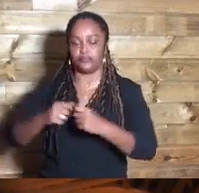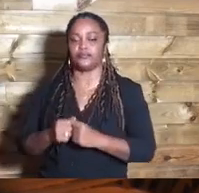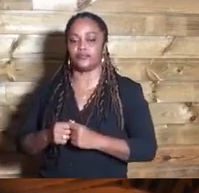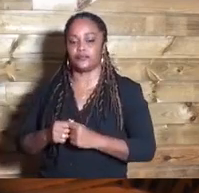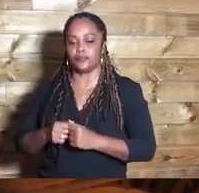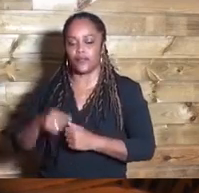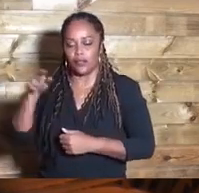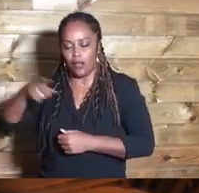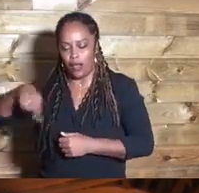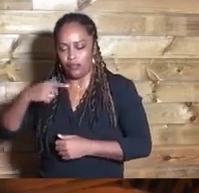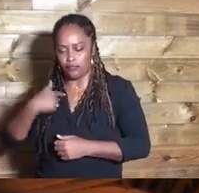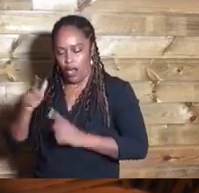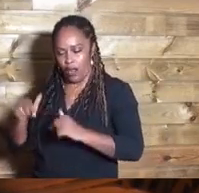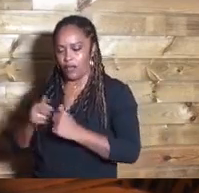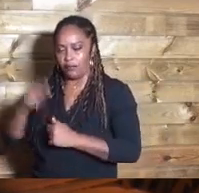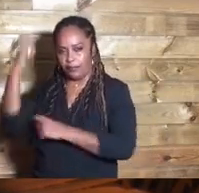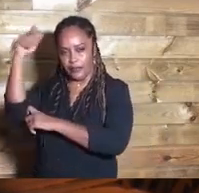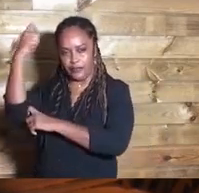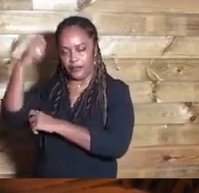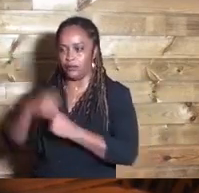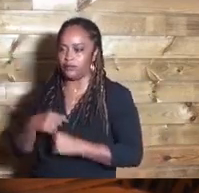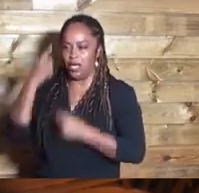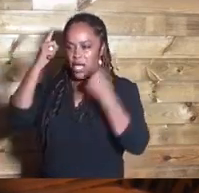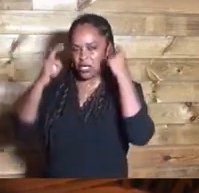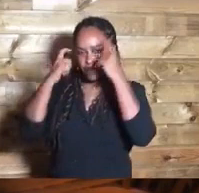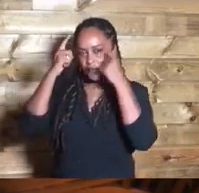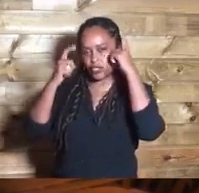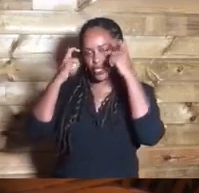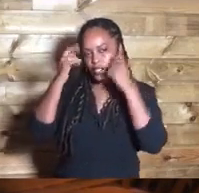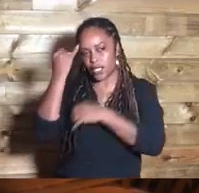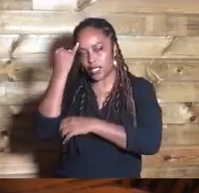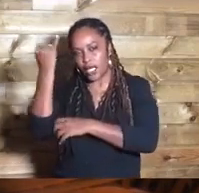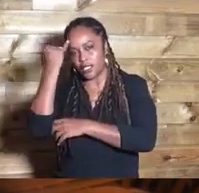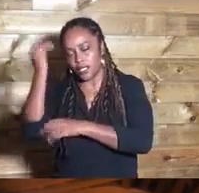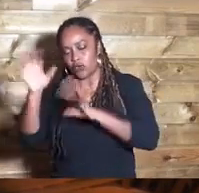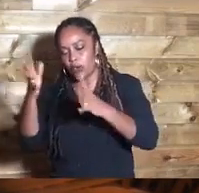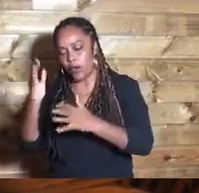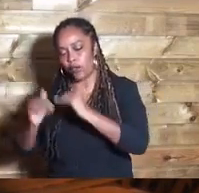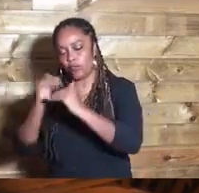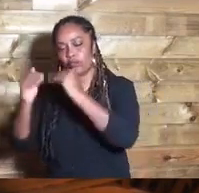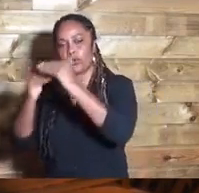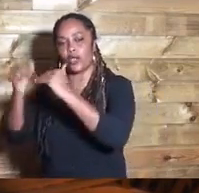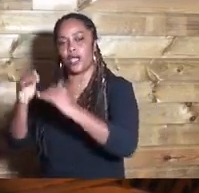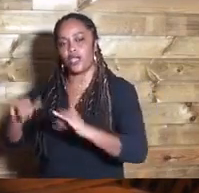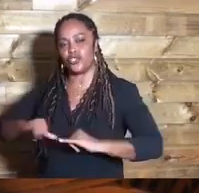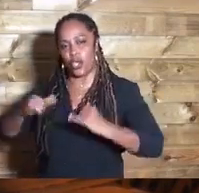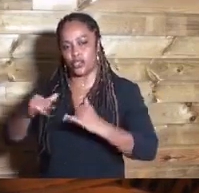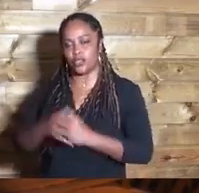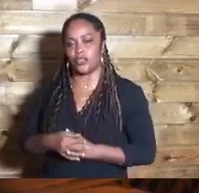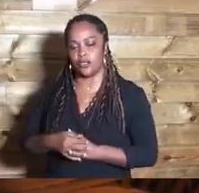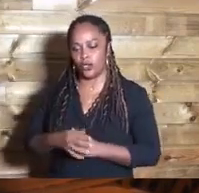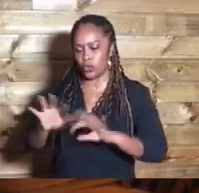de l'idée précisément pour faire progresser la jeunesse et mettre à disposition